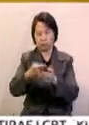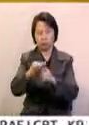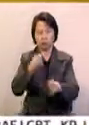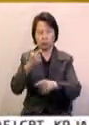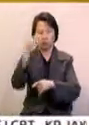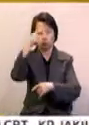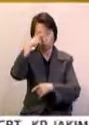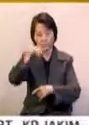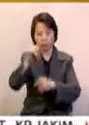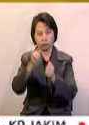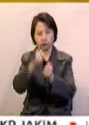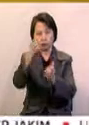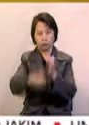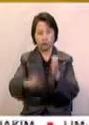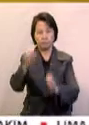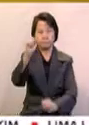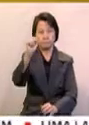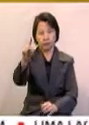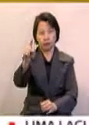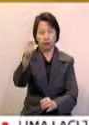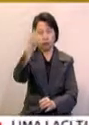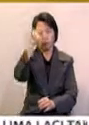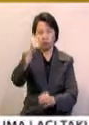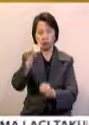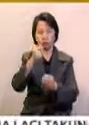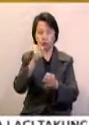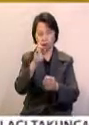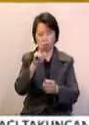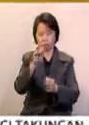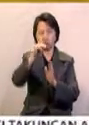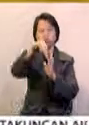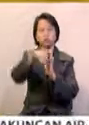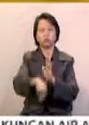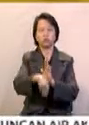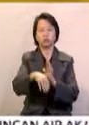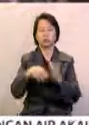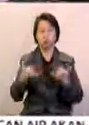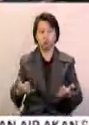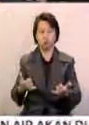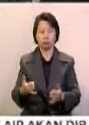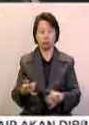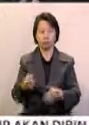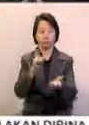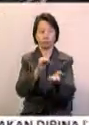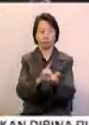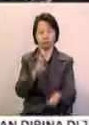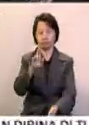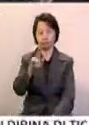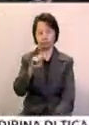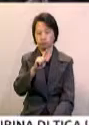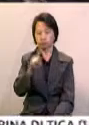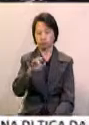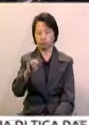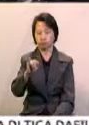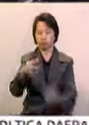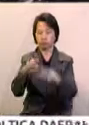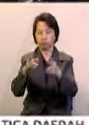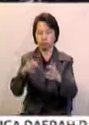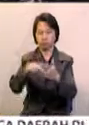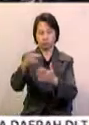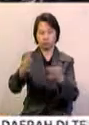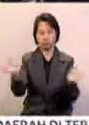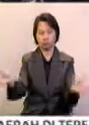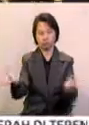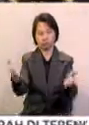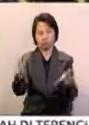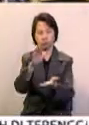Negara Jiran dengan harga yang lebih tinggi berikutan kejatuhan nilai Ringgit ketika ini terdahulu Dr Mohamad Razi merasmikan program motivasi